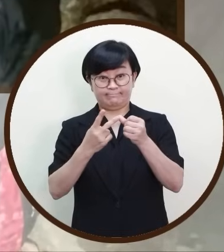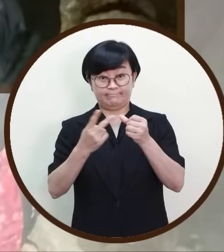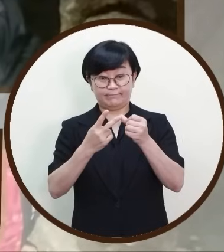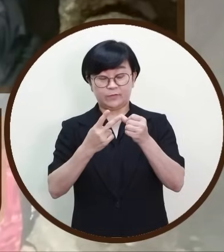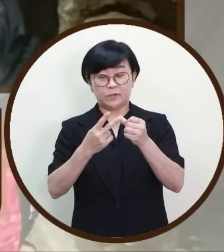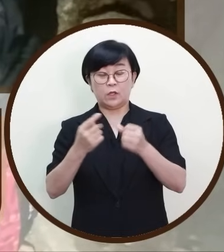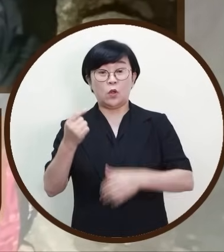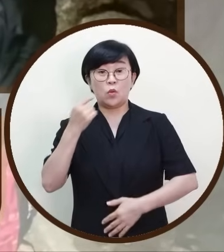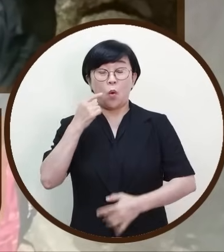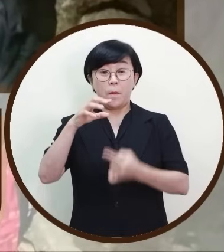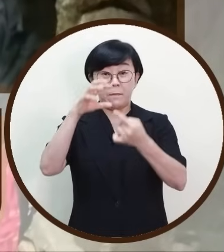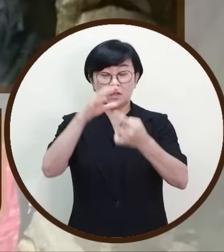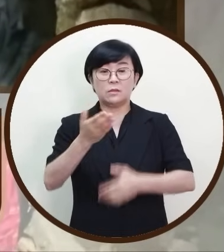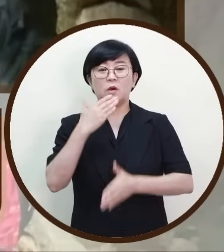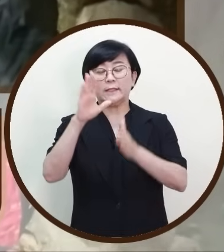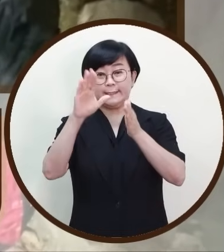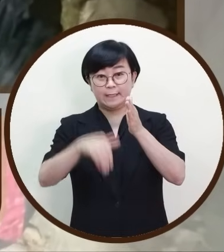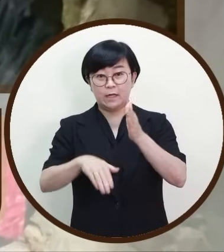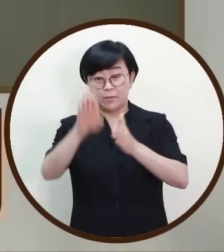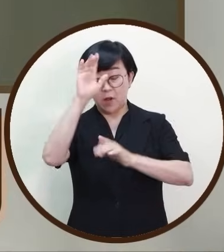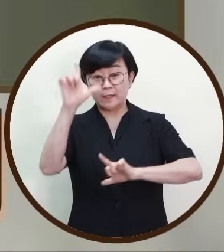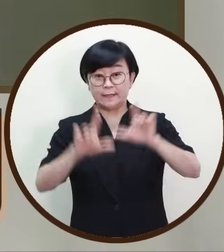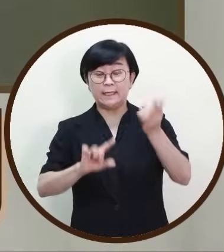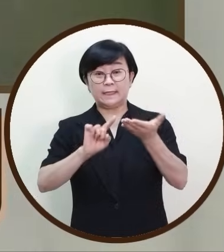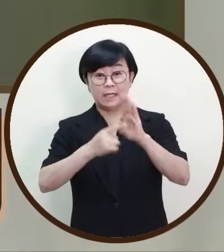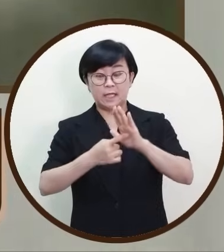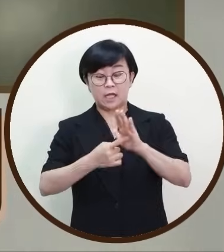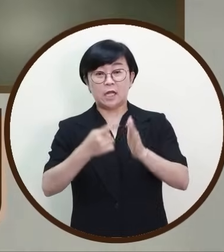번째, 독버섯 중독 증상이 나타나면